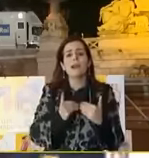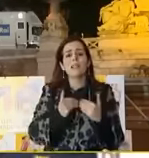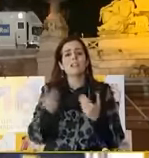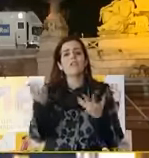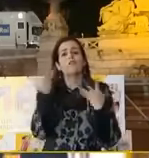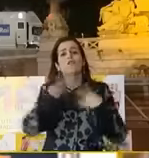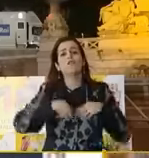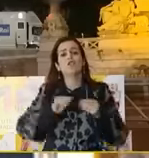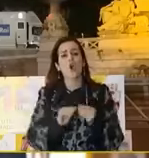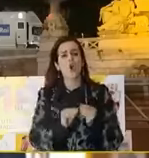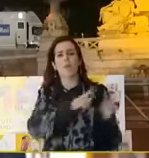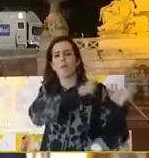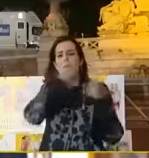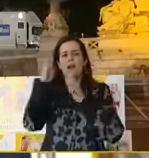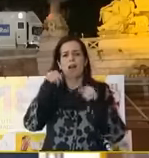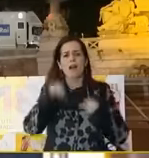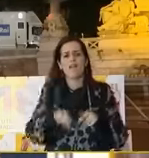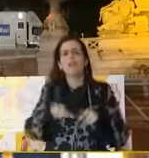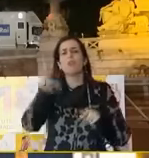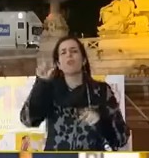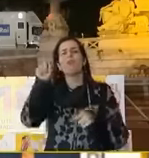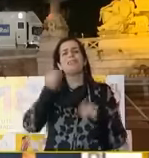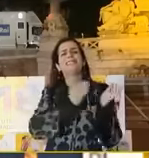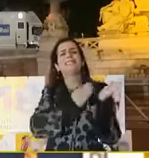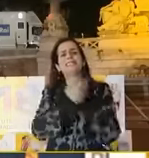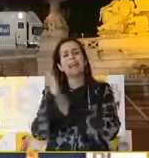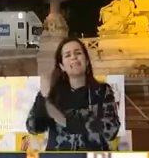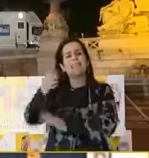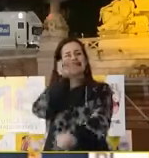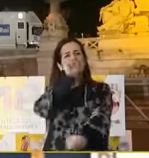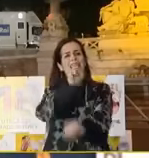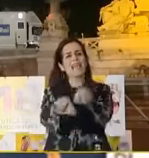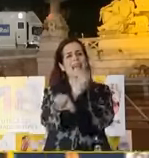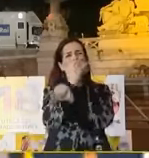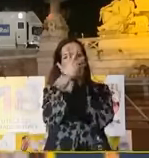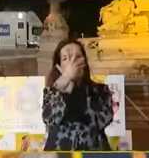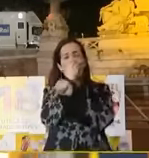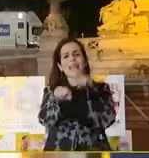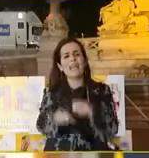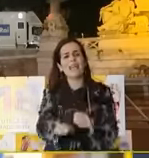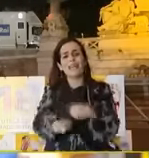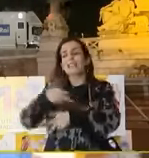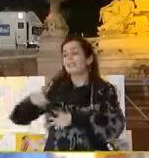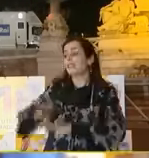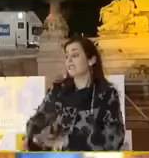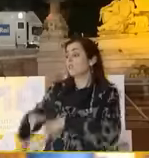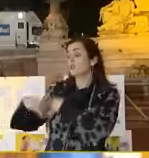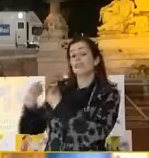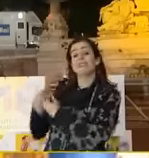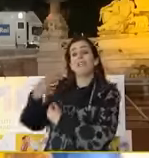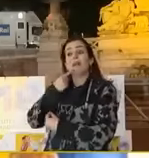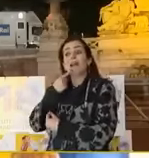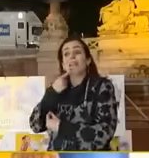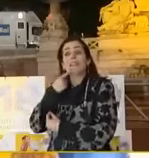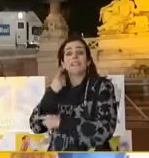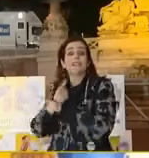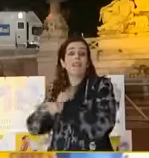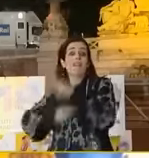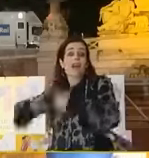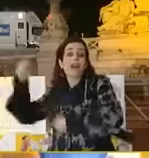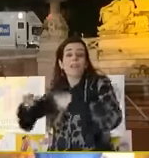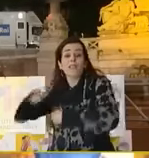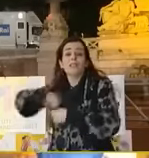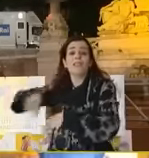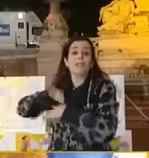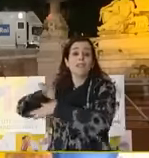camorrista, dopo 20 anni di galera, si è seduto faccia a faccia con quelli che dovrebbero amministrarci, con quelli del Partito Democratico,